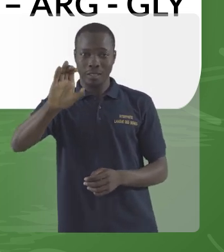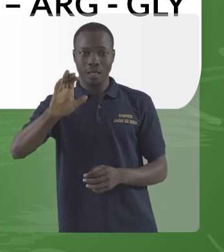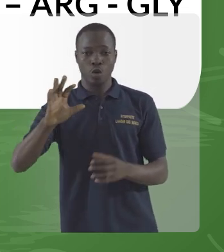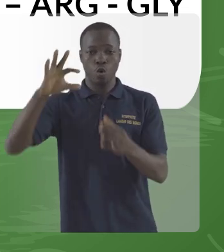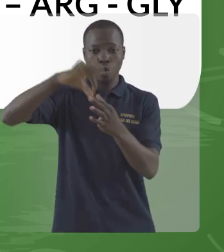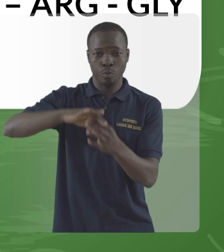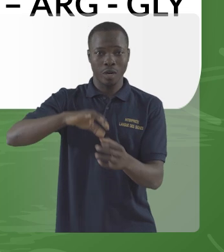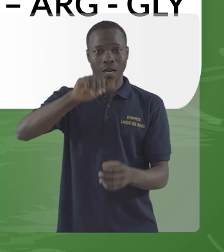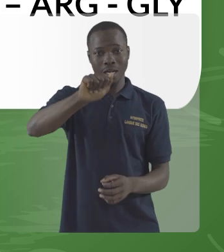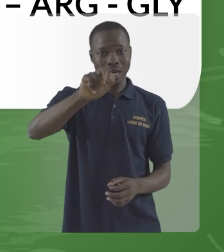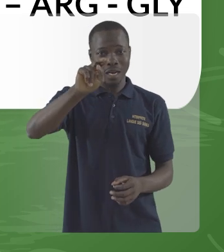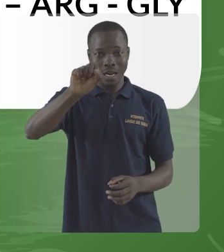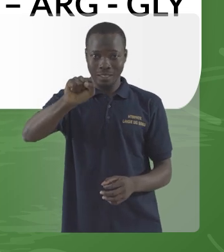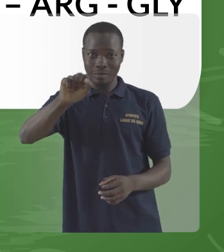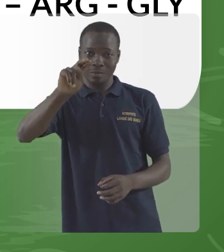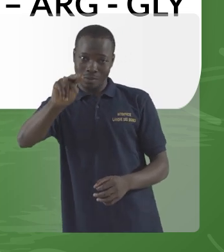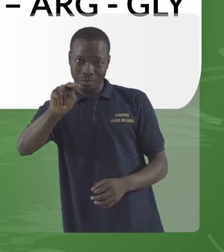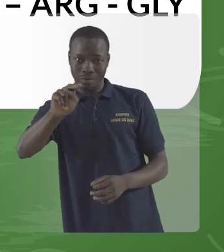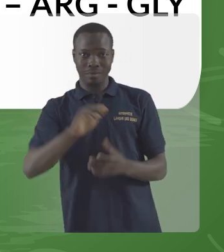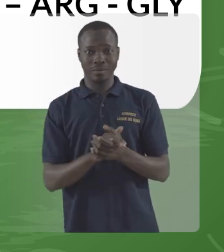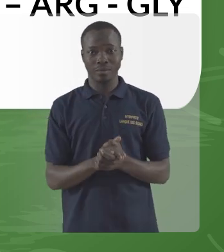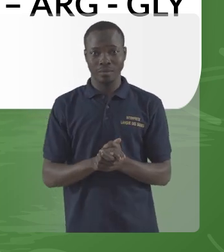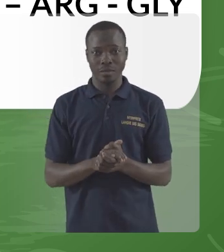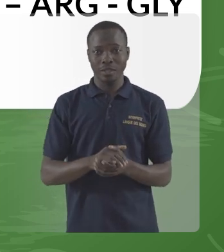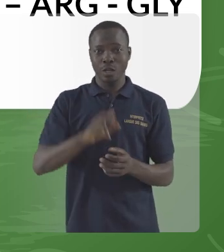AAC code pour l'asparagine.